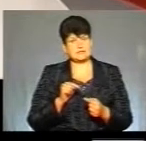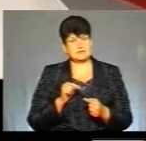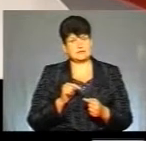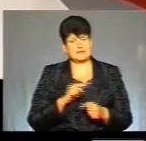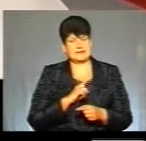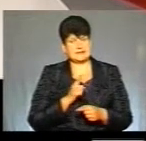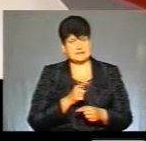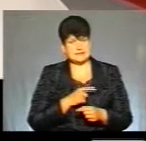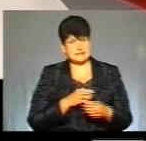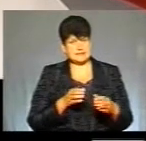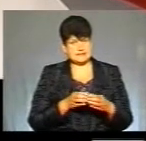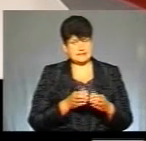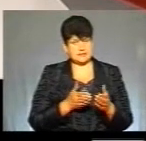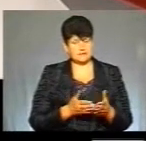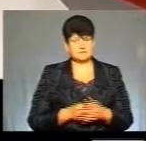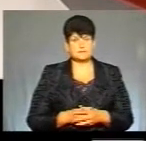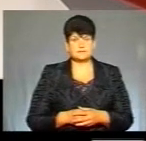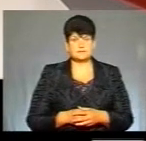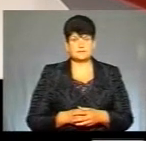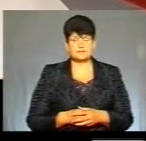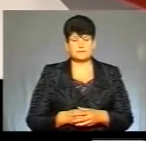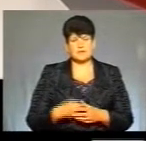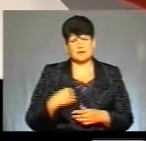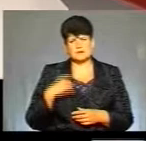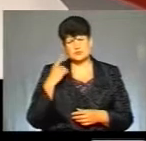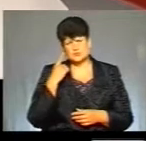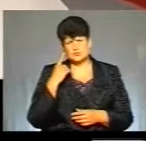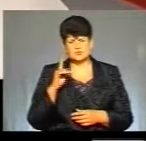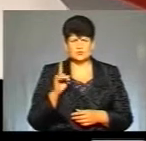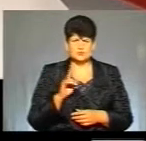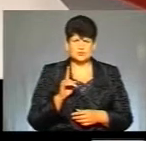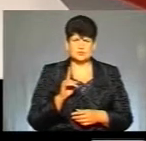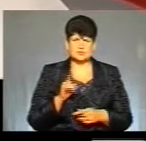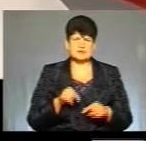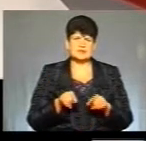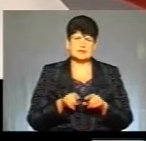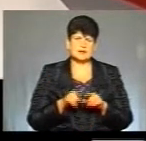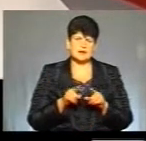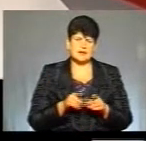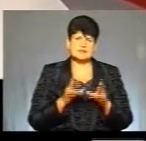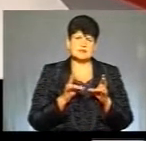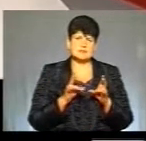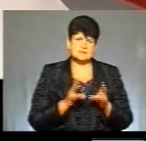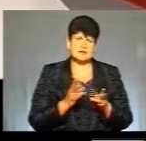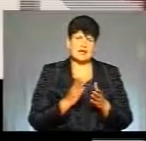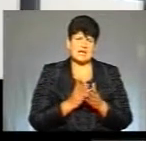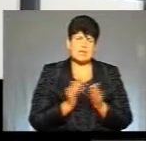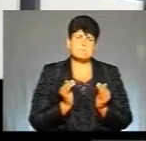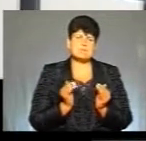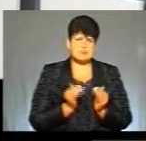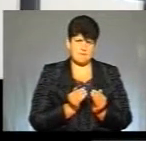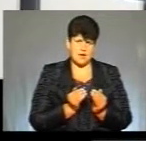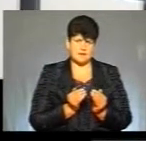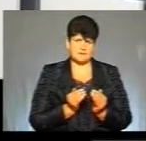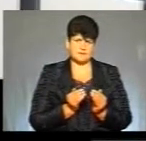опозиційних сил до діючого парламенту? Думаю, що така небезпека, навіть якщо є, то вона є мінімальною. Тому